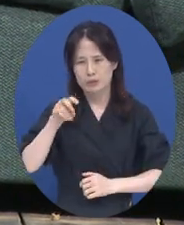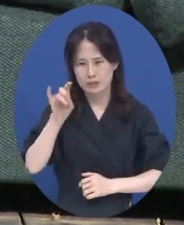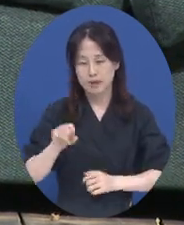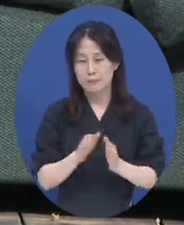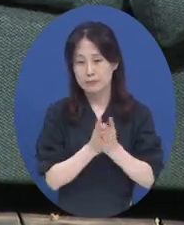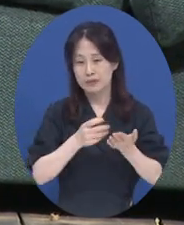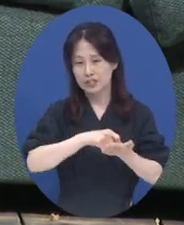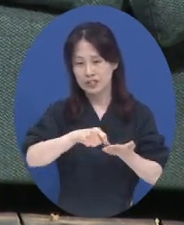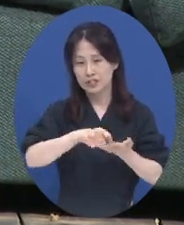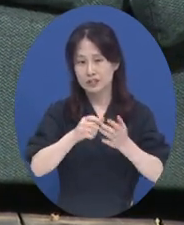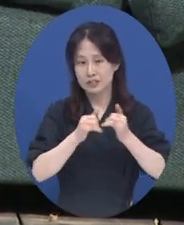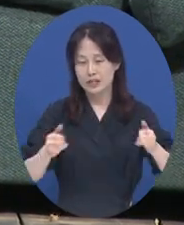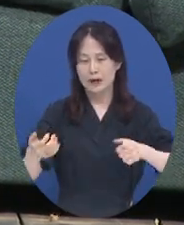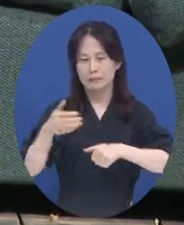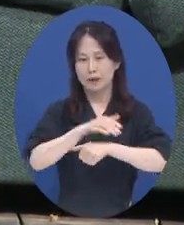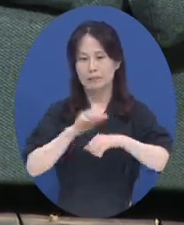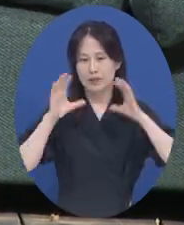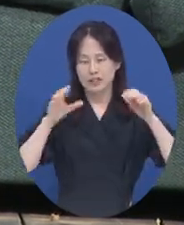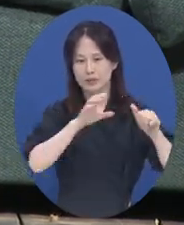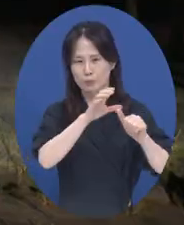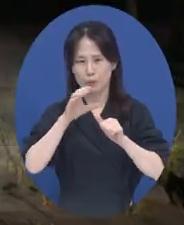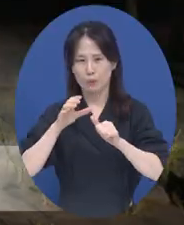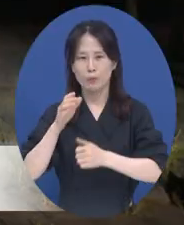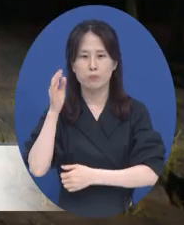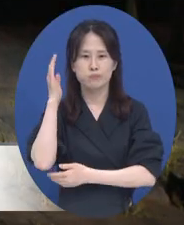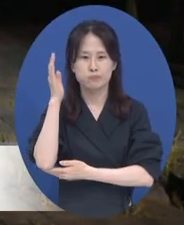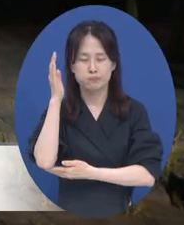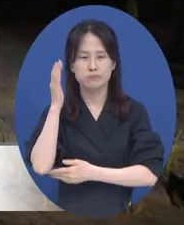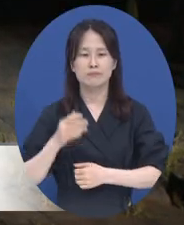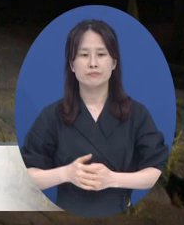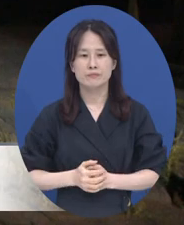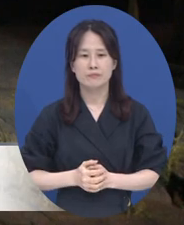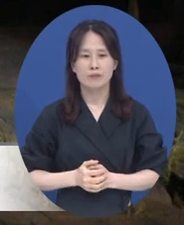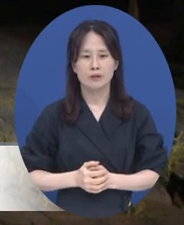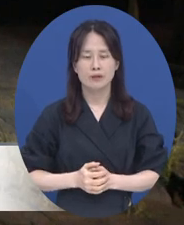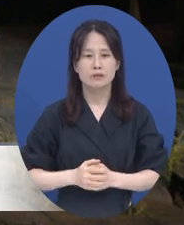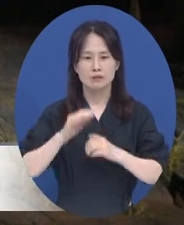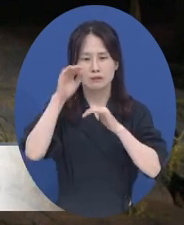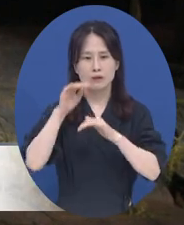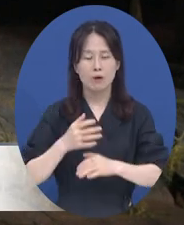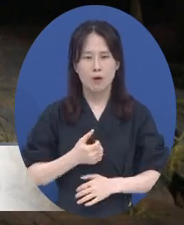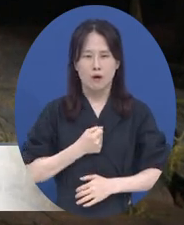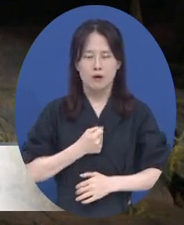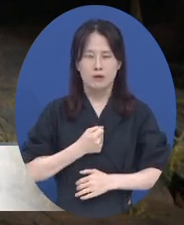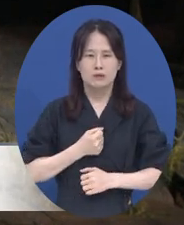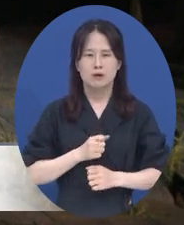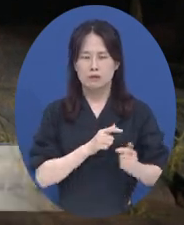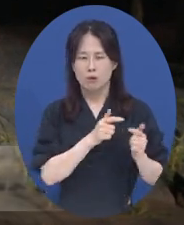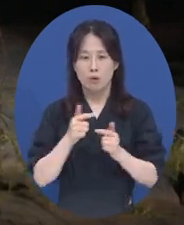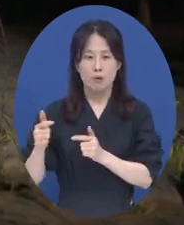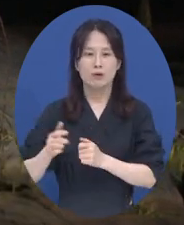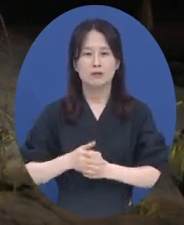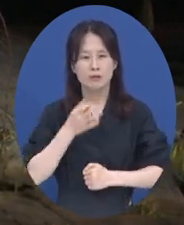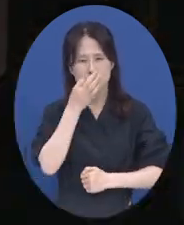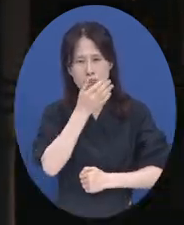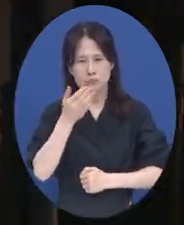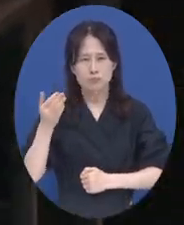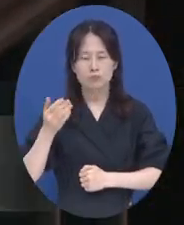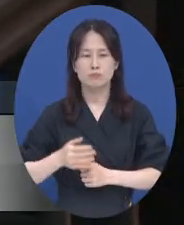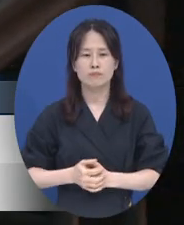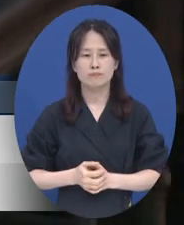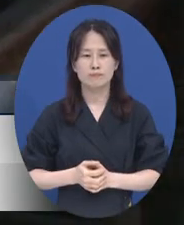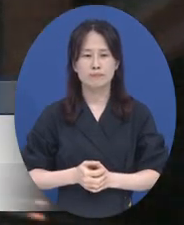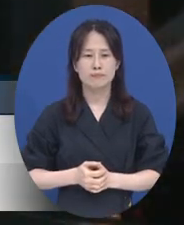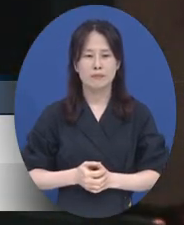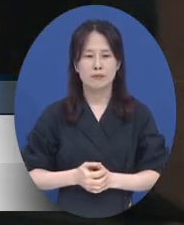작품 파묻힌 아이를 원작으로 하는데 스토리가 주는 긴장감과 충격이 무대를 압도합니다.